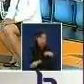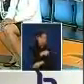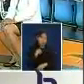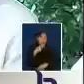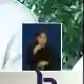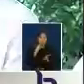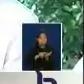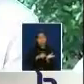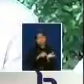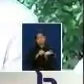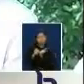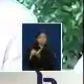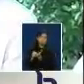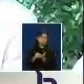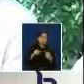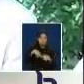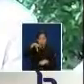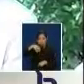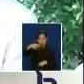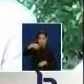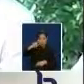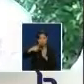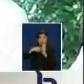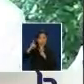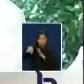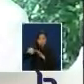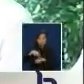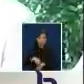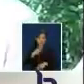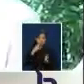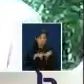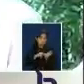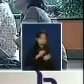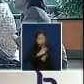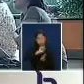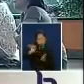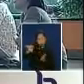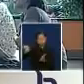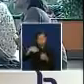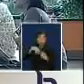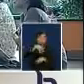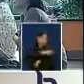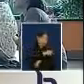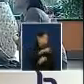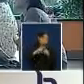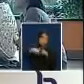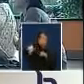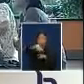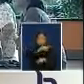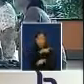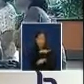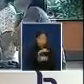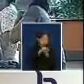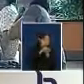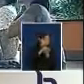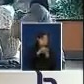ก็คือสำนักงานปลัดเนี่ยได้แจ้งเวียนฐานบริการของเราก็คือโรงพยาบาลทุกแห่ง ครับ ให้มีมาตรการในการดูแลให้คำปรึกษาให้คำแนะนำ